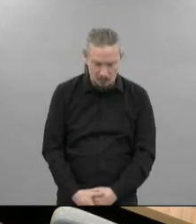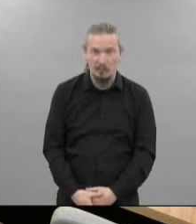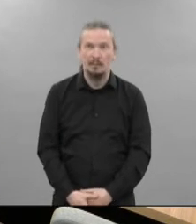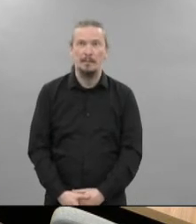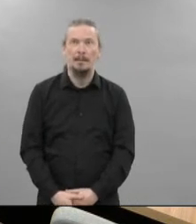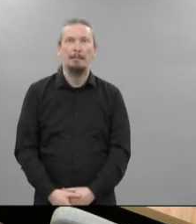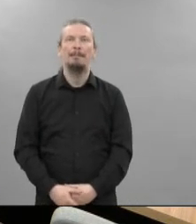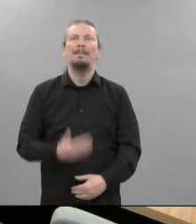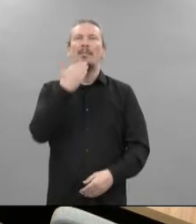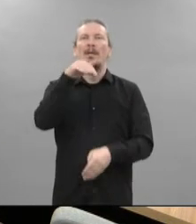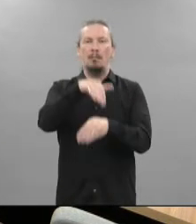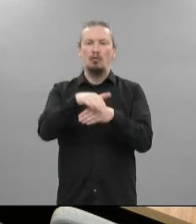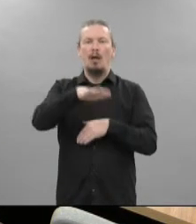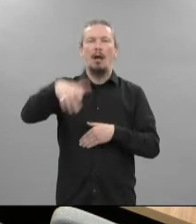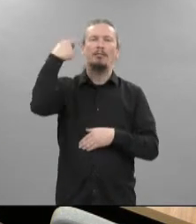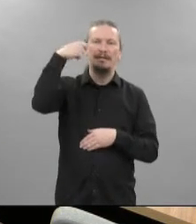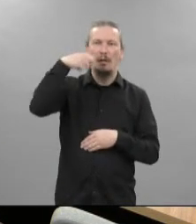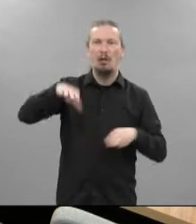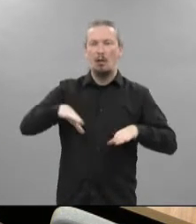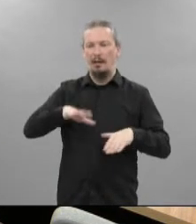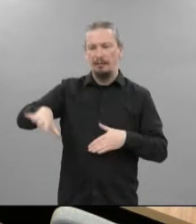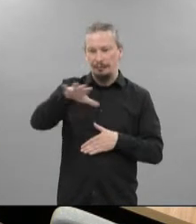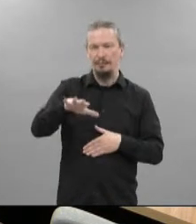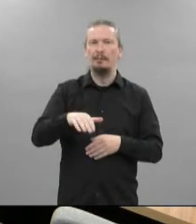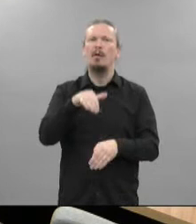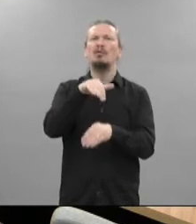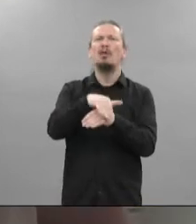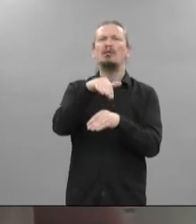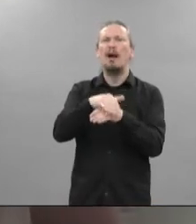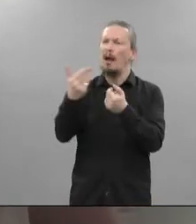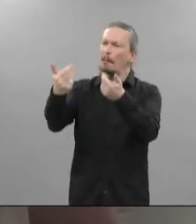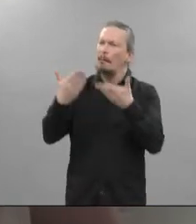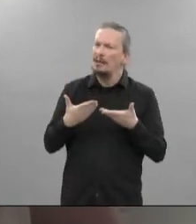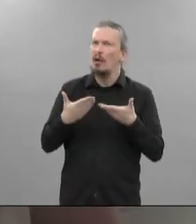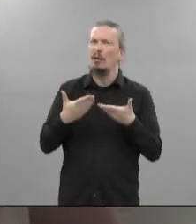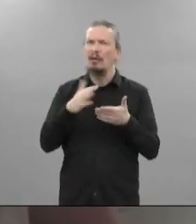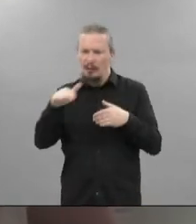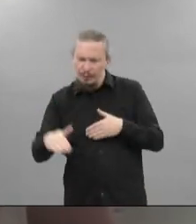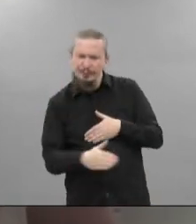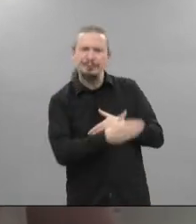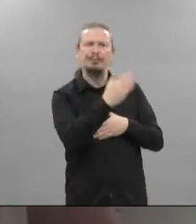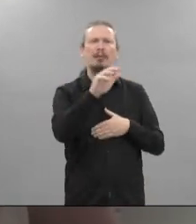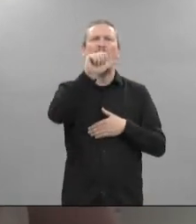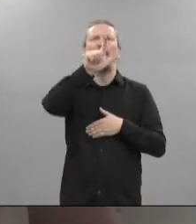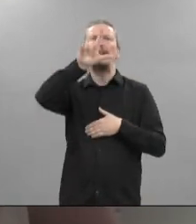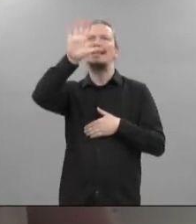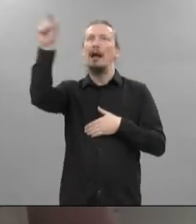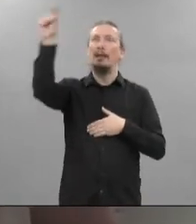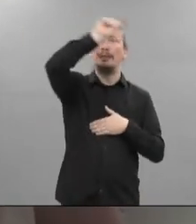Oui, bonsoir, Monsieur le Président, chers collègues. Vous nous présentez ce soir une délibération concernant le tracé au sud de l'A25 de la